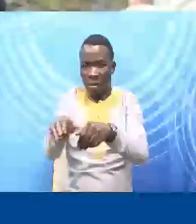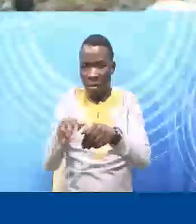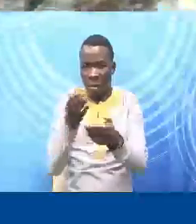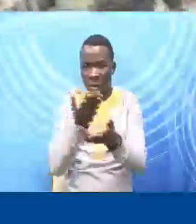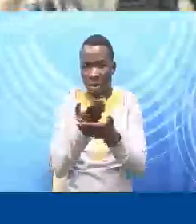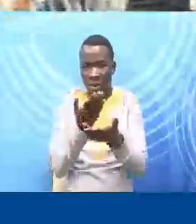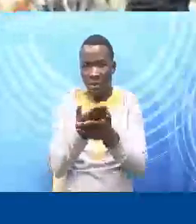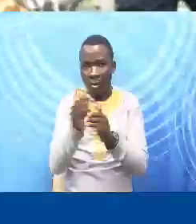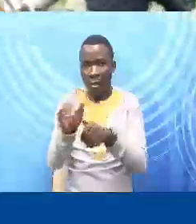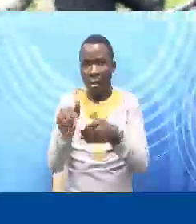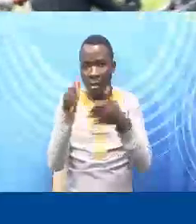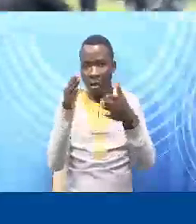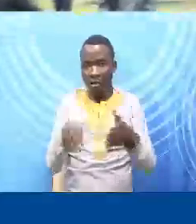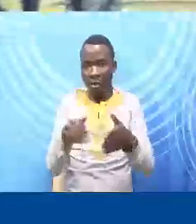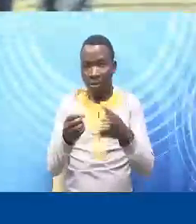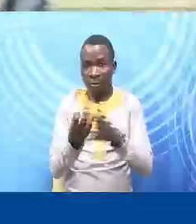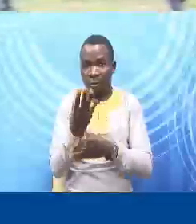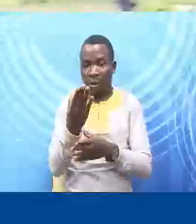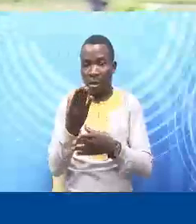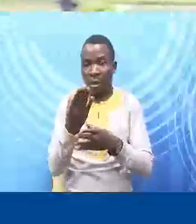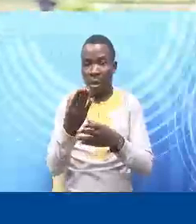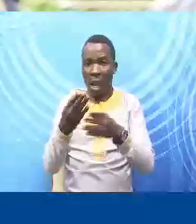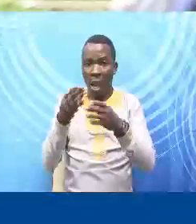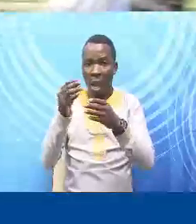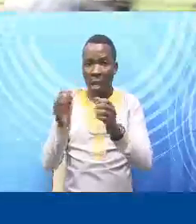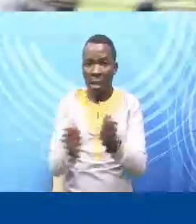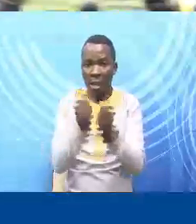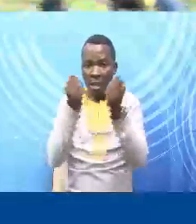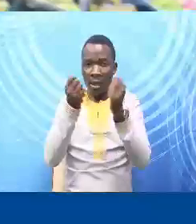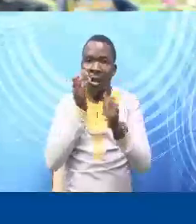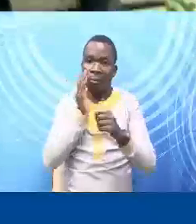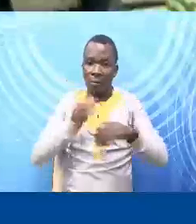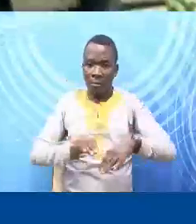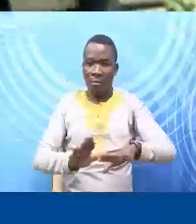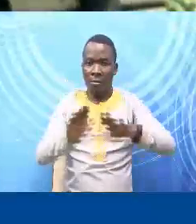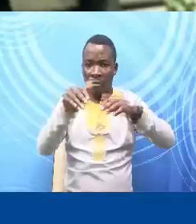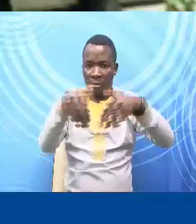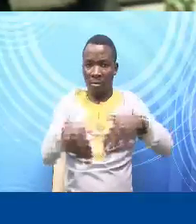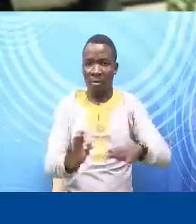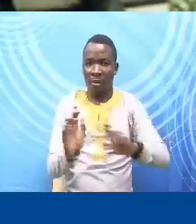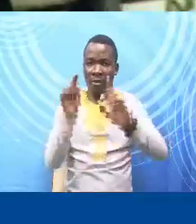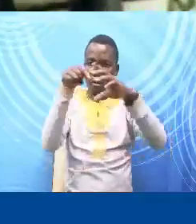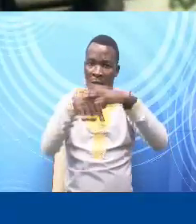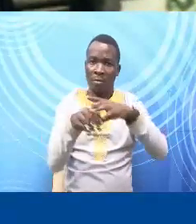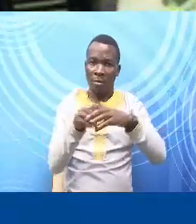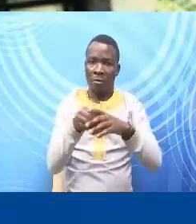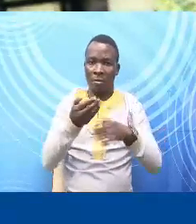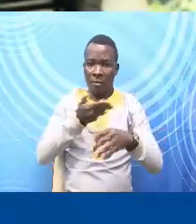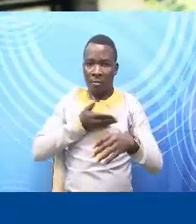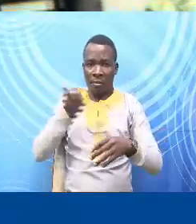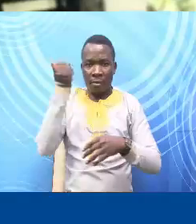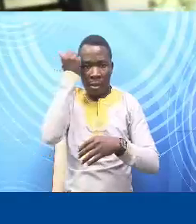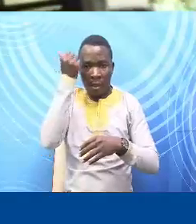yabo yangizwa n'ibiza kwitabira gahunda yo gushinganisha ibihingwa byabo, dore ko ngo na leta ibunganira imbuto